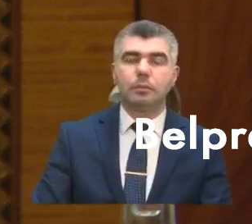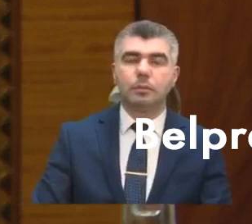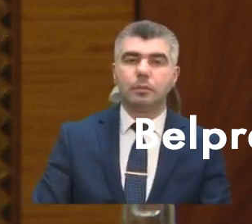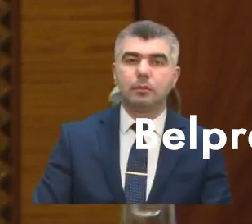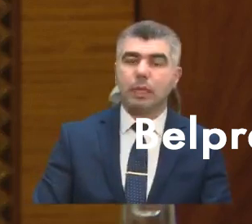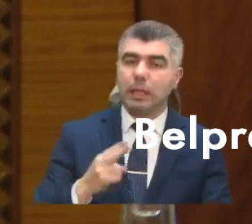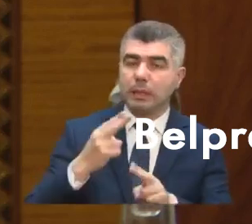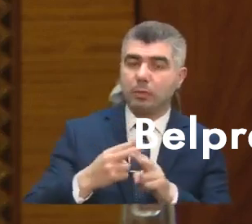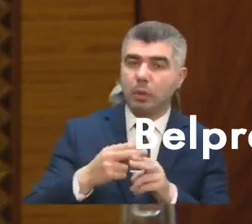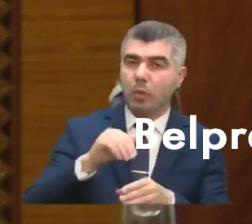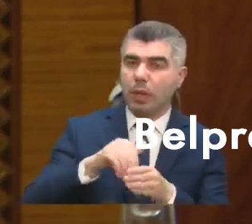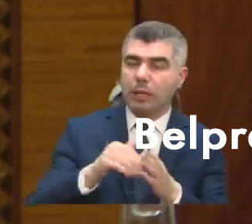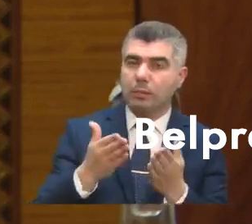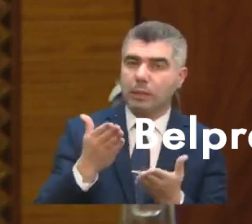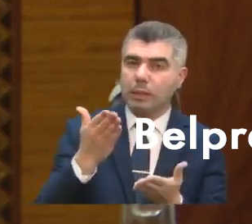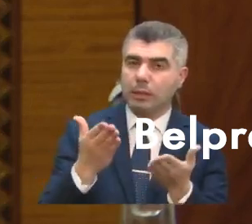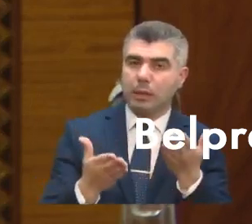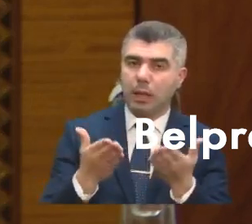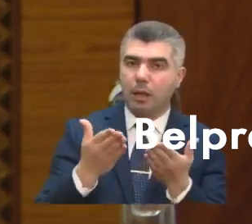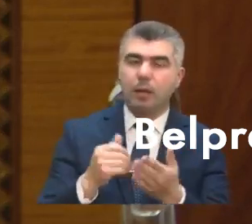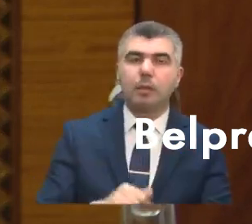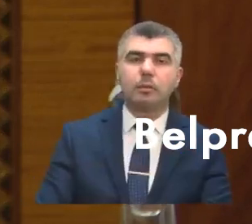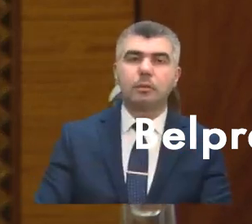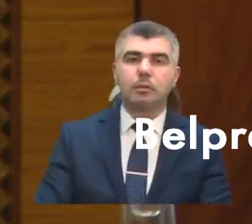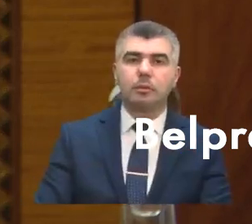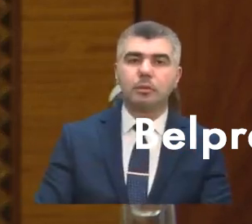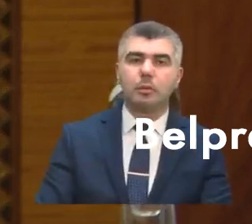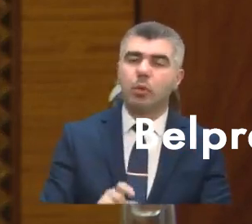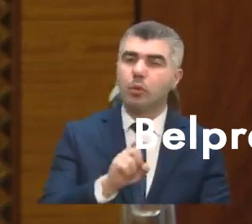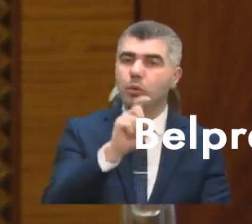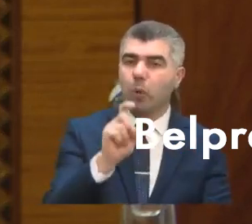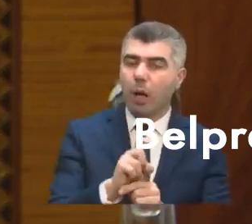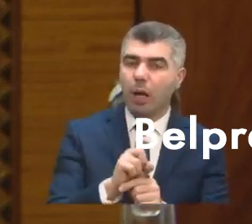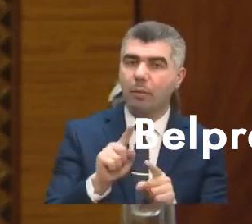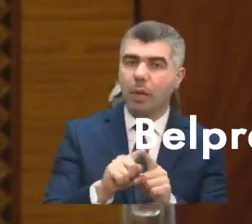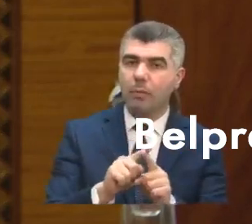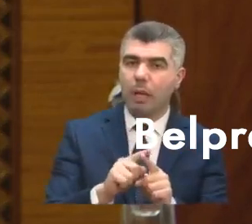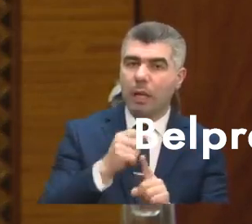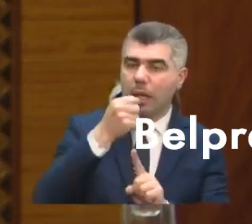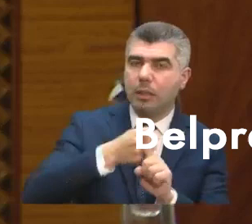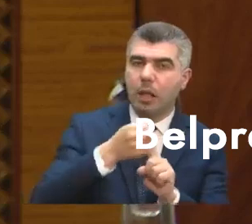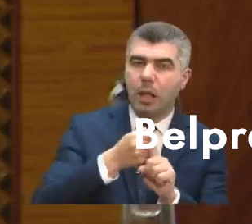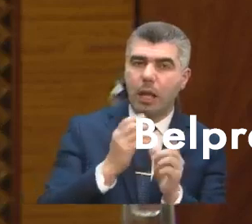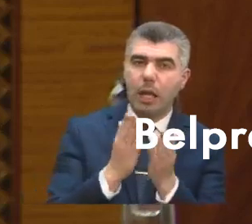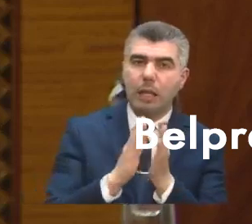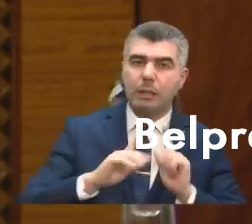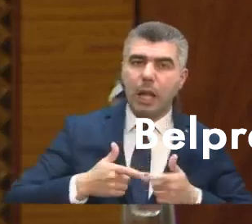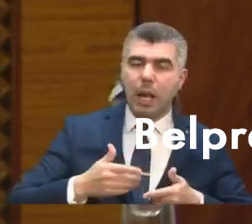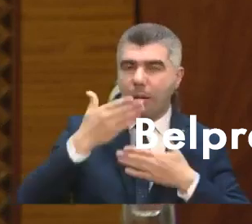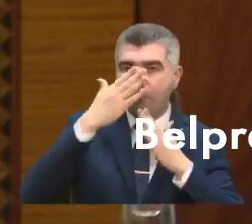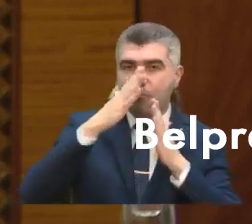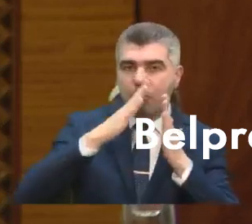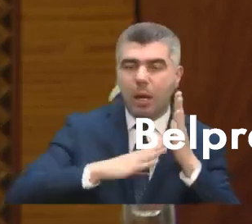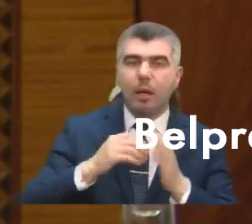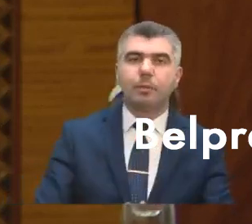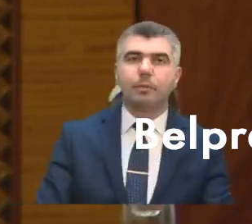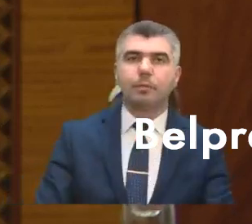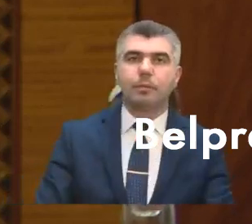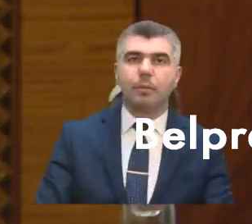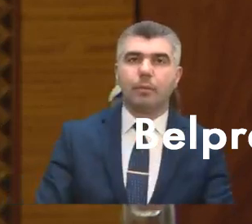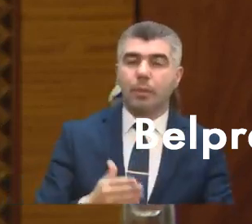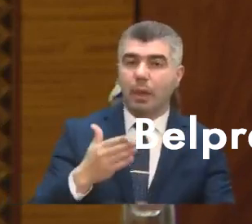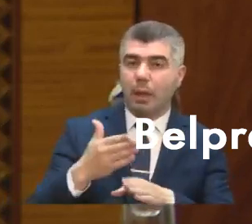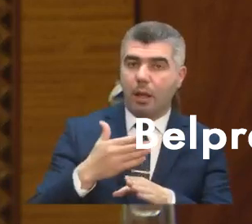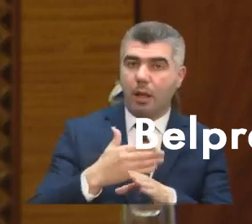باسم الفريق الاستقلالي في مقاربة سؤال إصلاح منظومة التعليم ببلادنا. وقبل أن